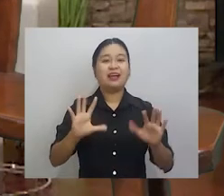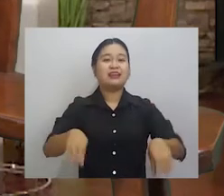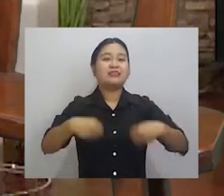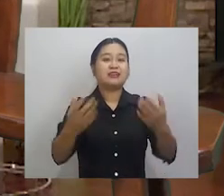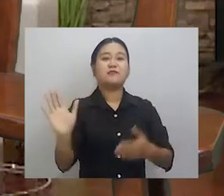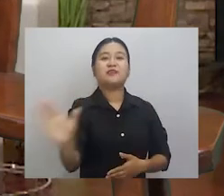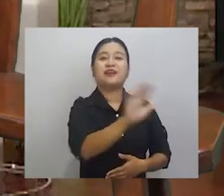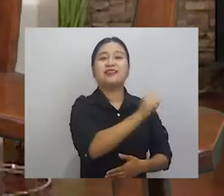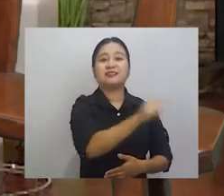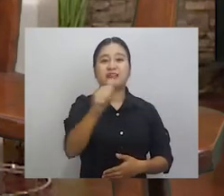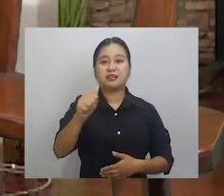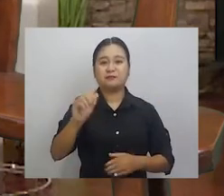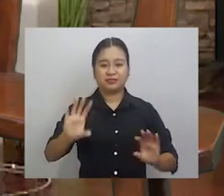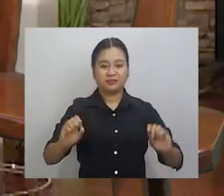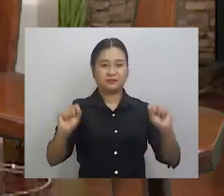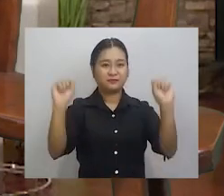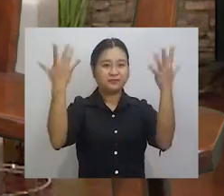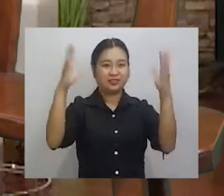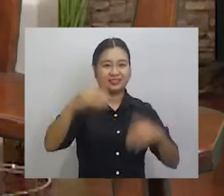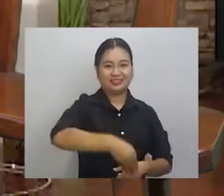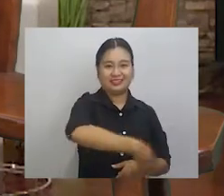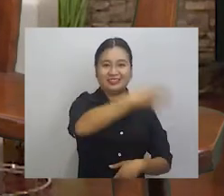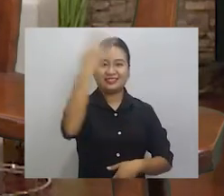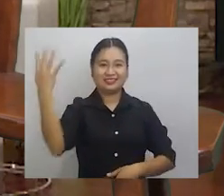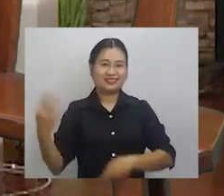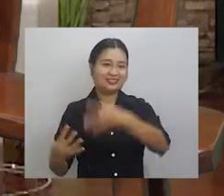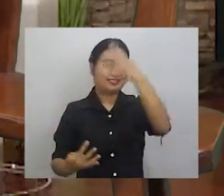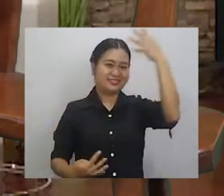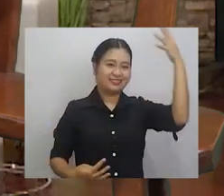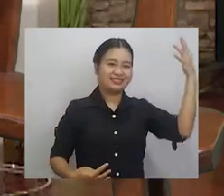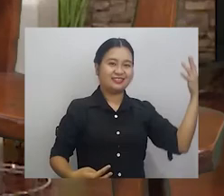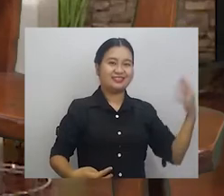5 bahaghari ang inyong sarili.